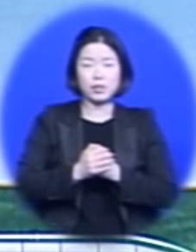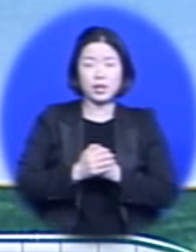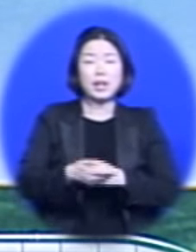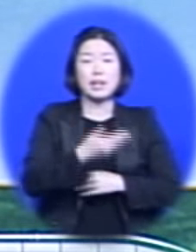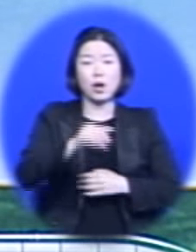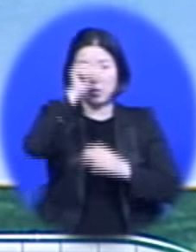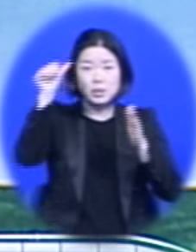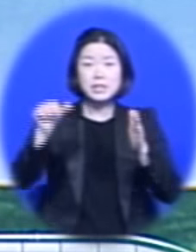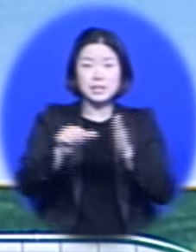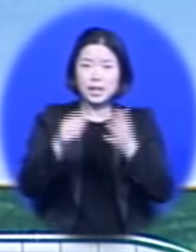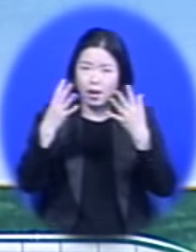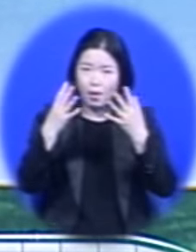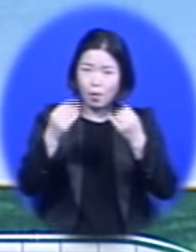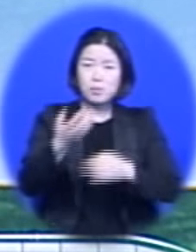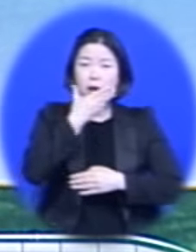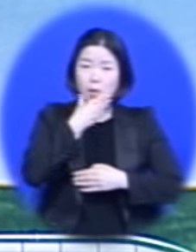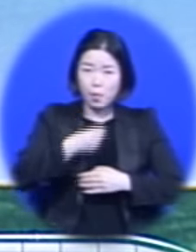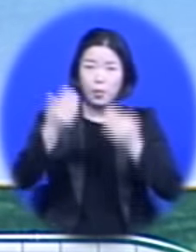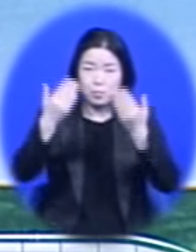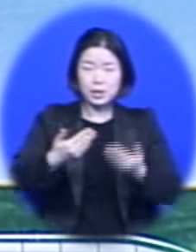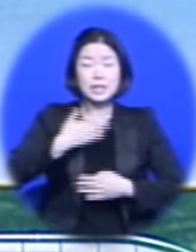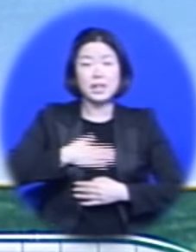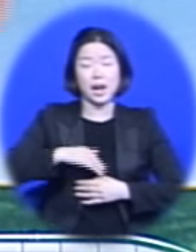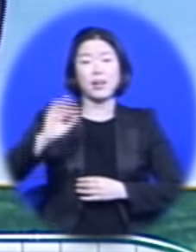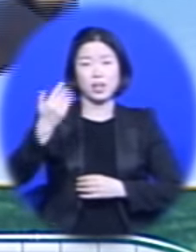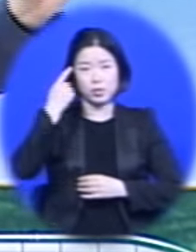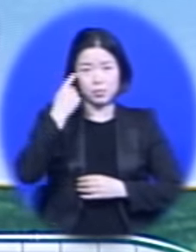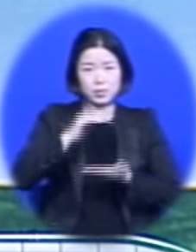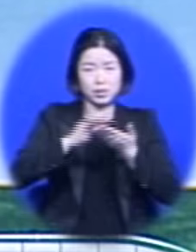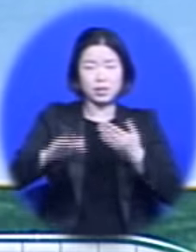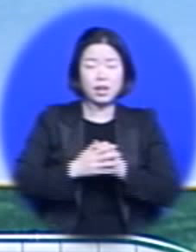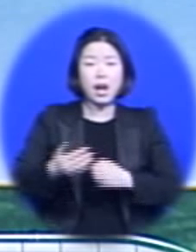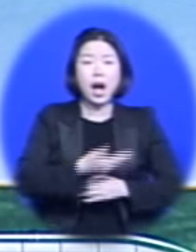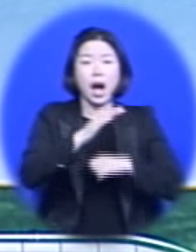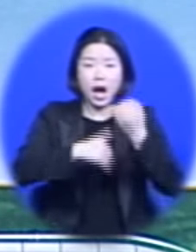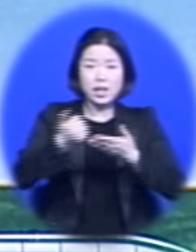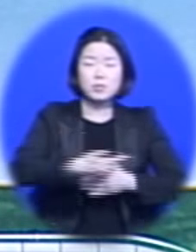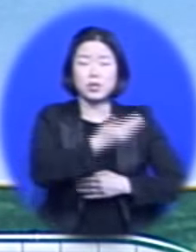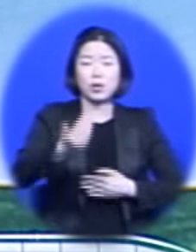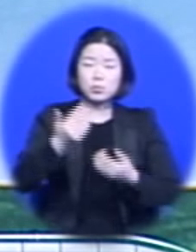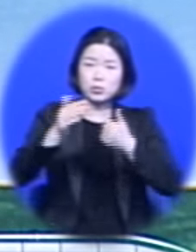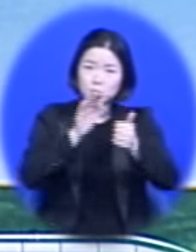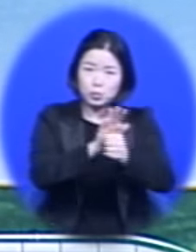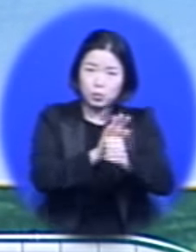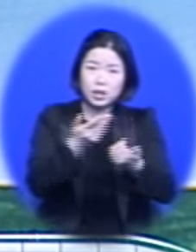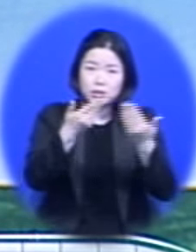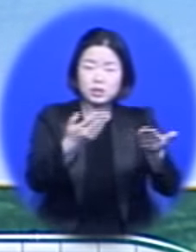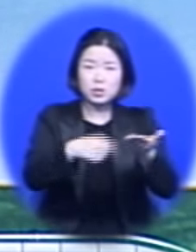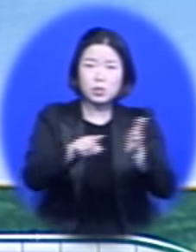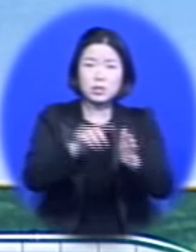여러분의 인생이 얼마나 복을 받았는지 아셔야 됩니다. 하나님이 여러분을 도우시려고 여러분의 마음에 와